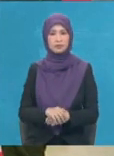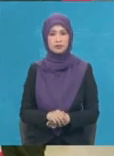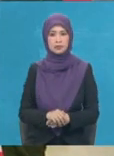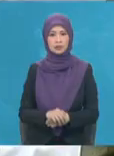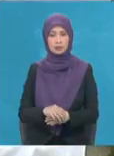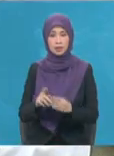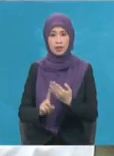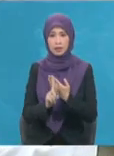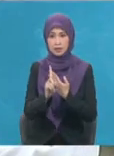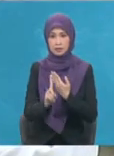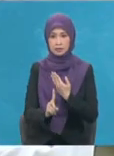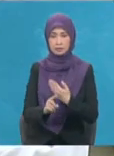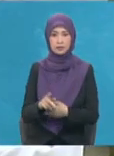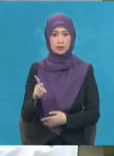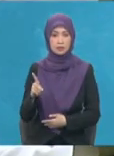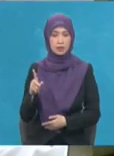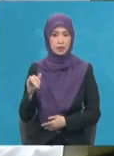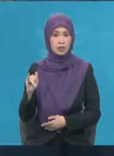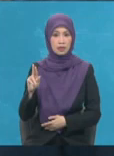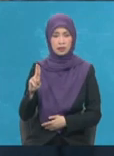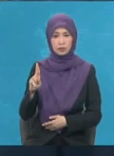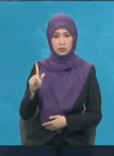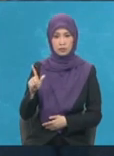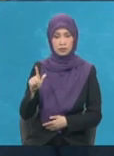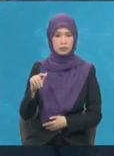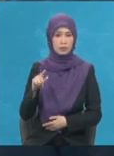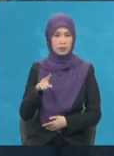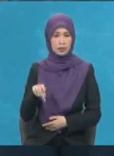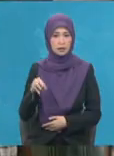Muhammad Khairul Azmi bin Haji Saleh Imam